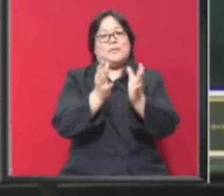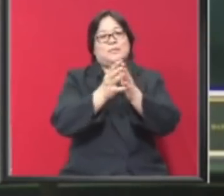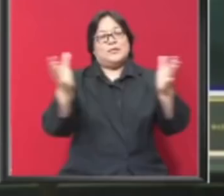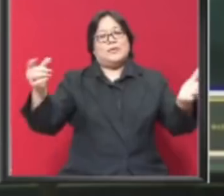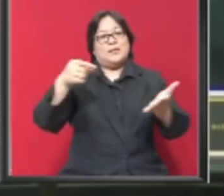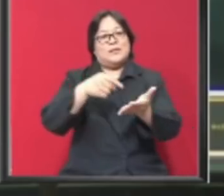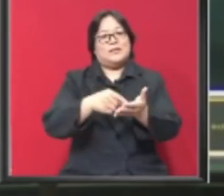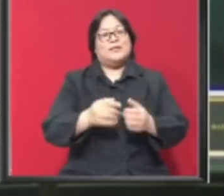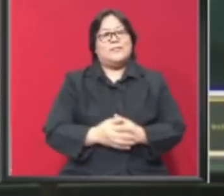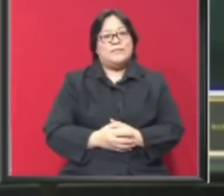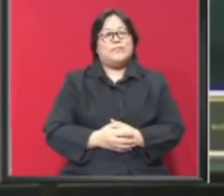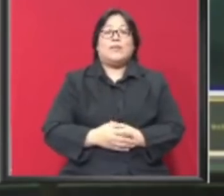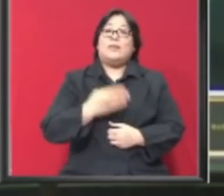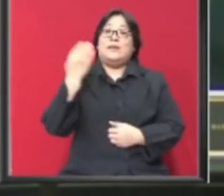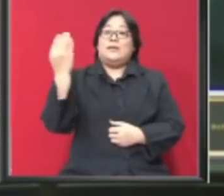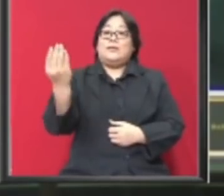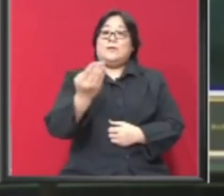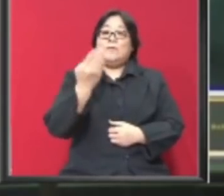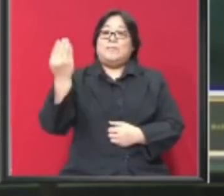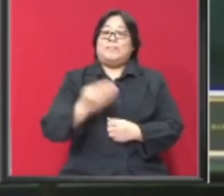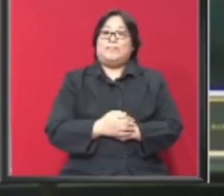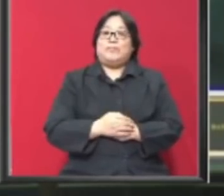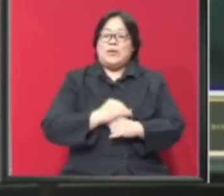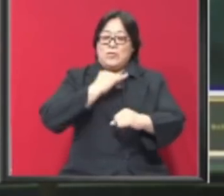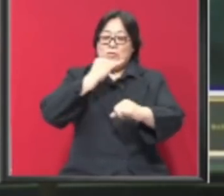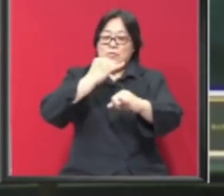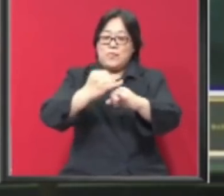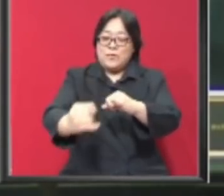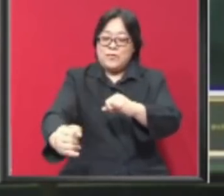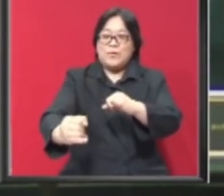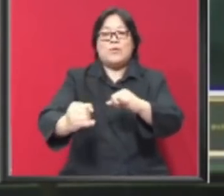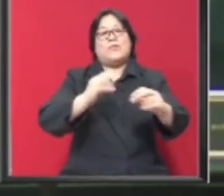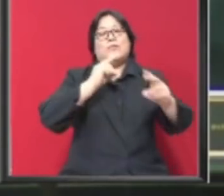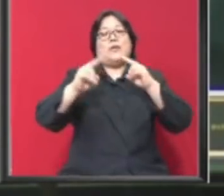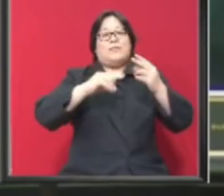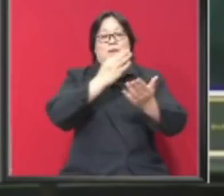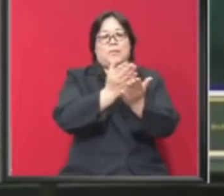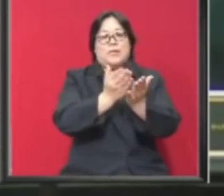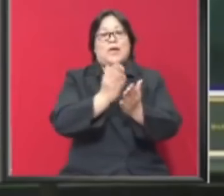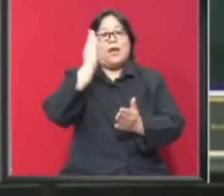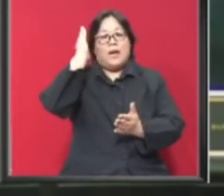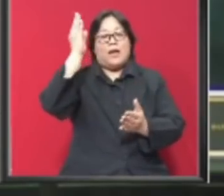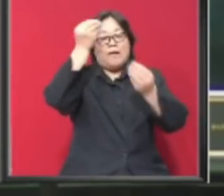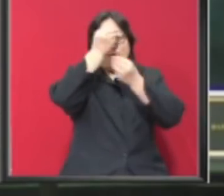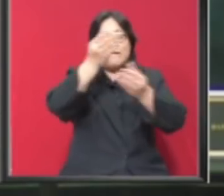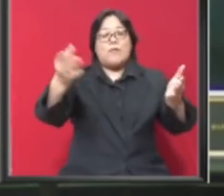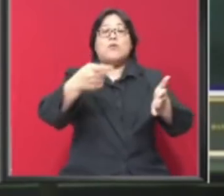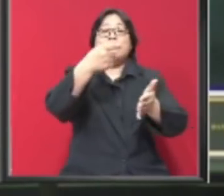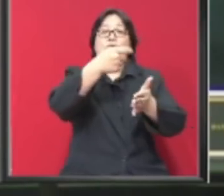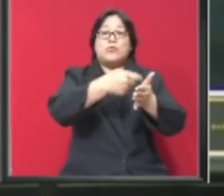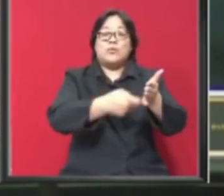ini biasanya di penghujung ucapan belanjawan akan disebut Cukai